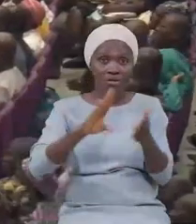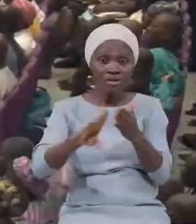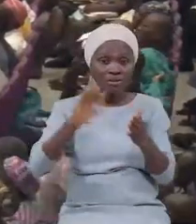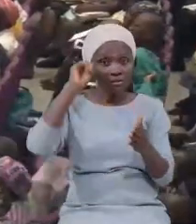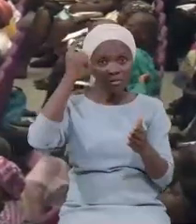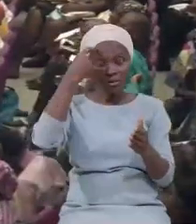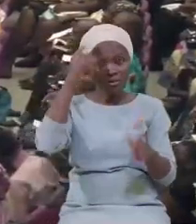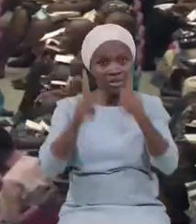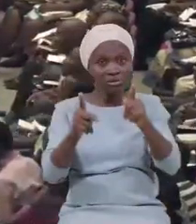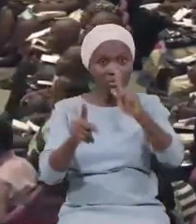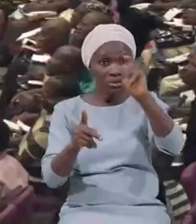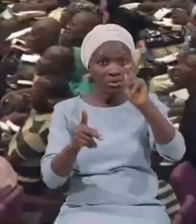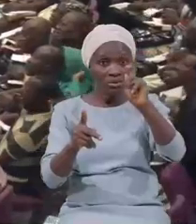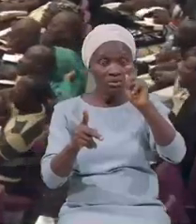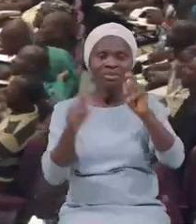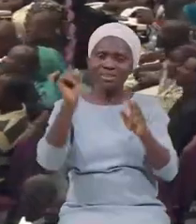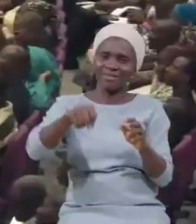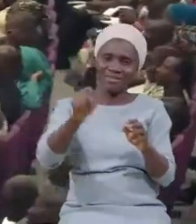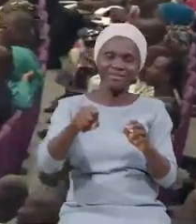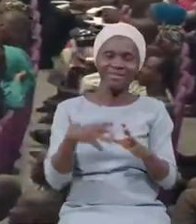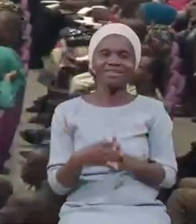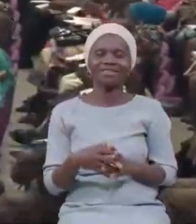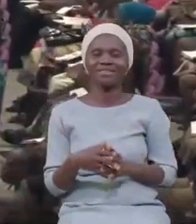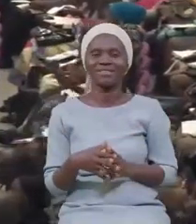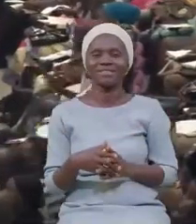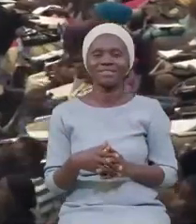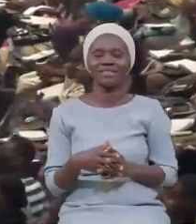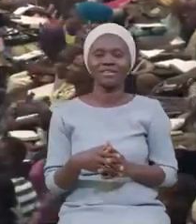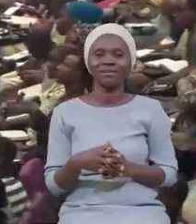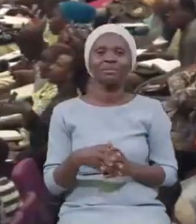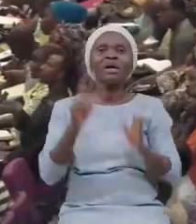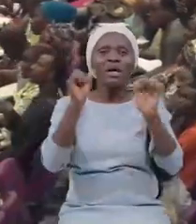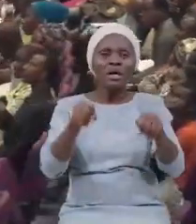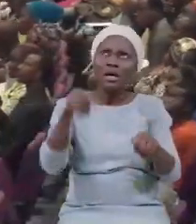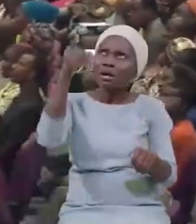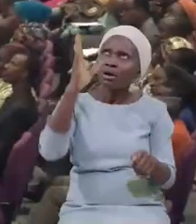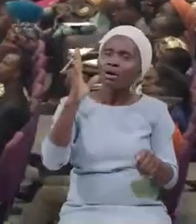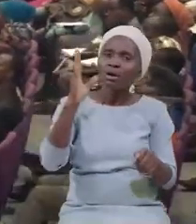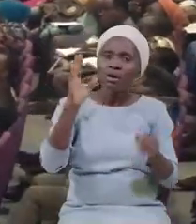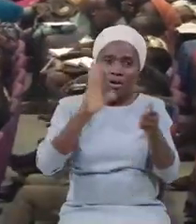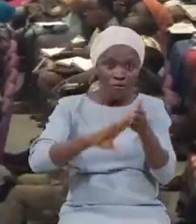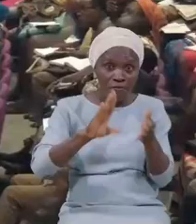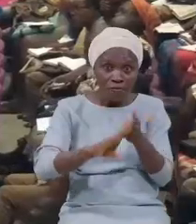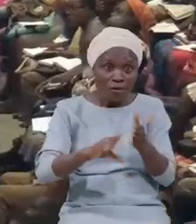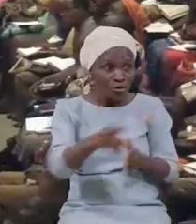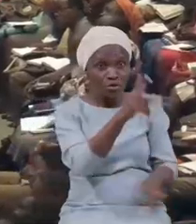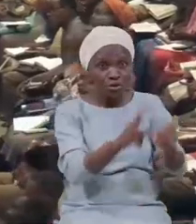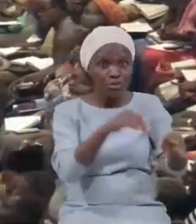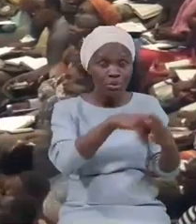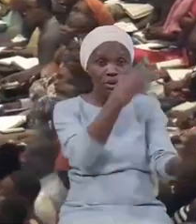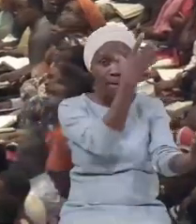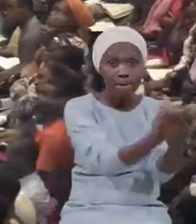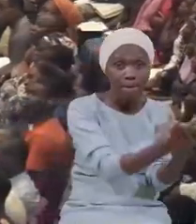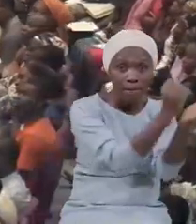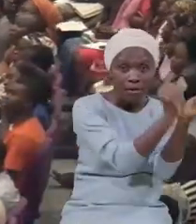peut pardonner aux fonctionnaires publics? Est-ce que Dieu peut pardonner même aux